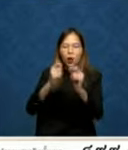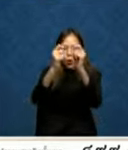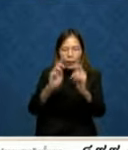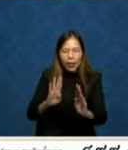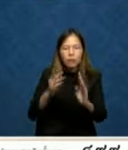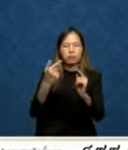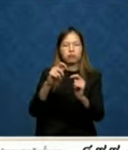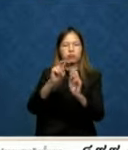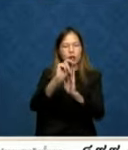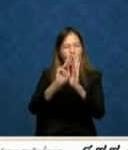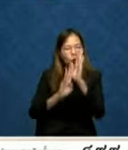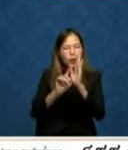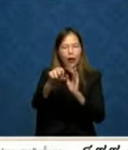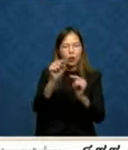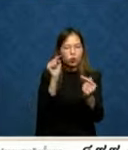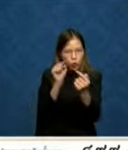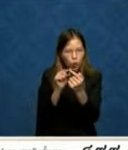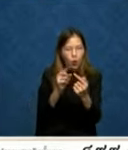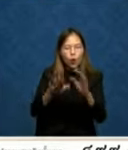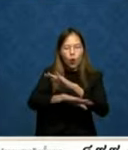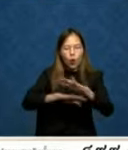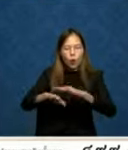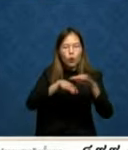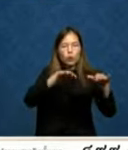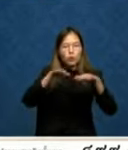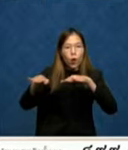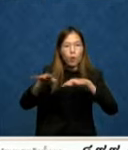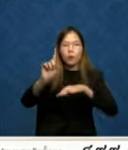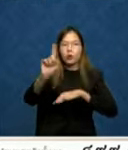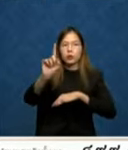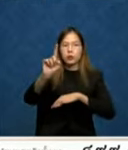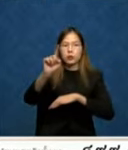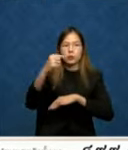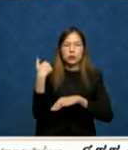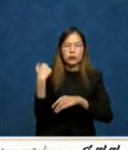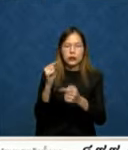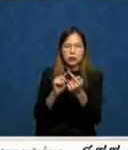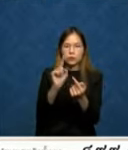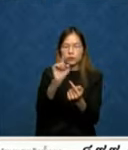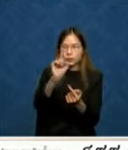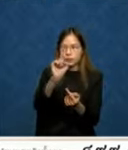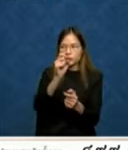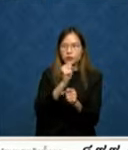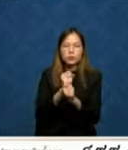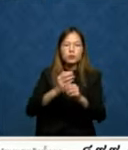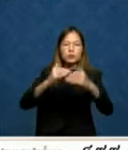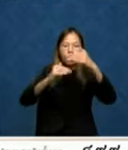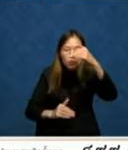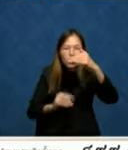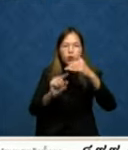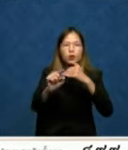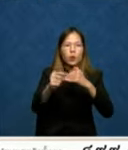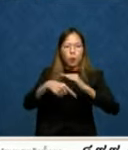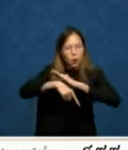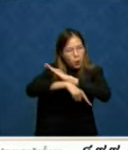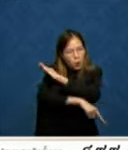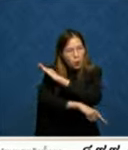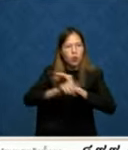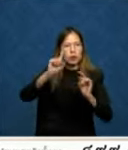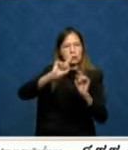ให้ตรงเป้าเพราะเรามีข้อมูลพร้อมและที่สำคัญนี่เป็นกลไก ในการลดในเรื่องของทุจริตคอร์รัปชัน